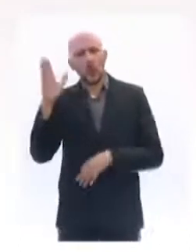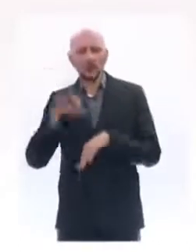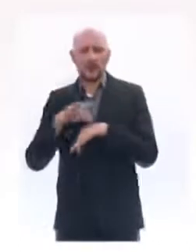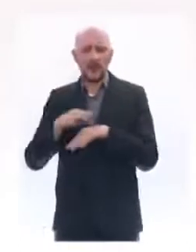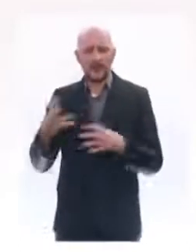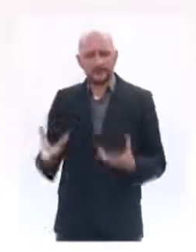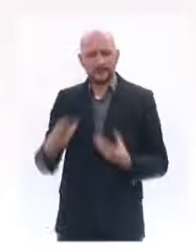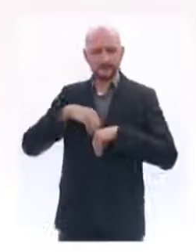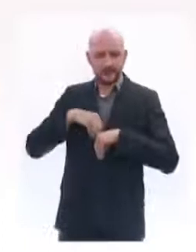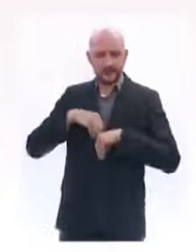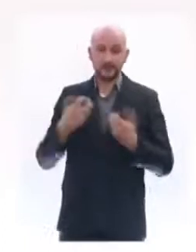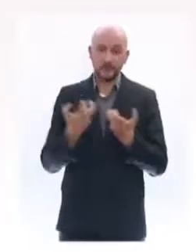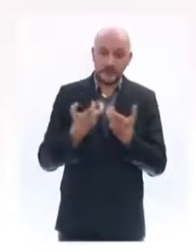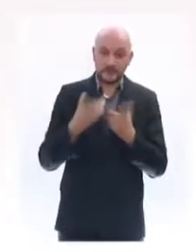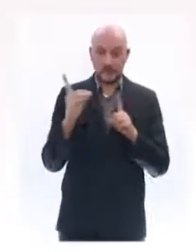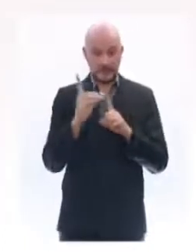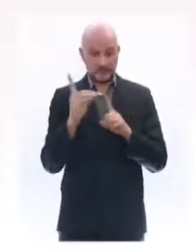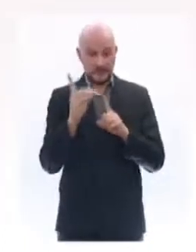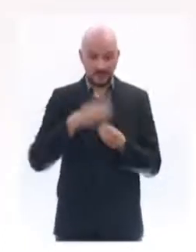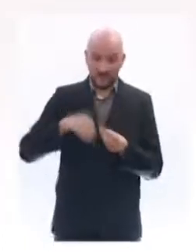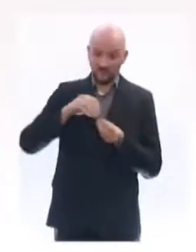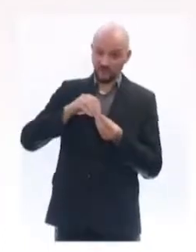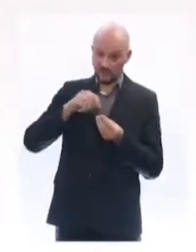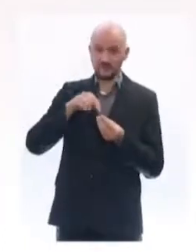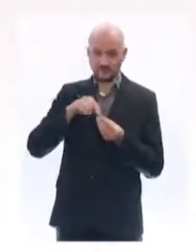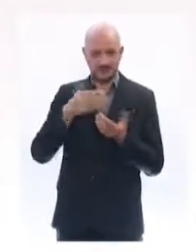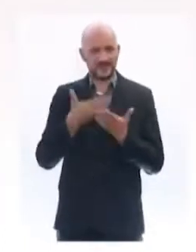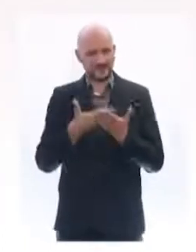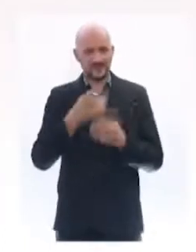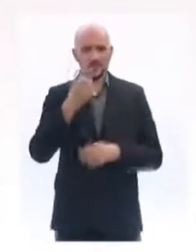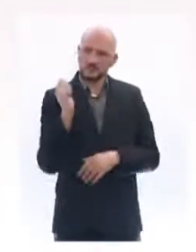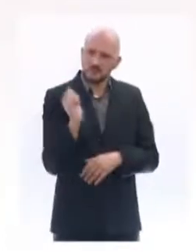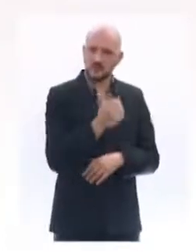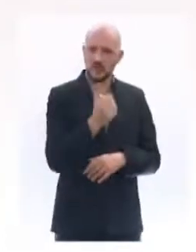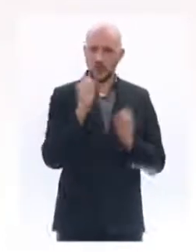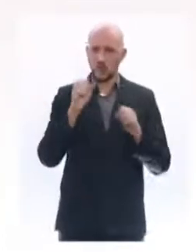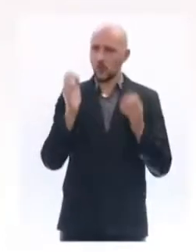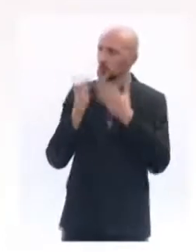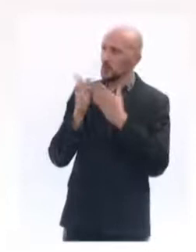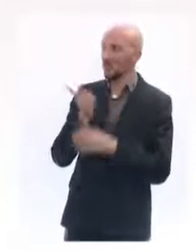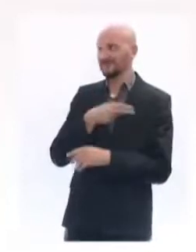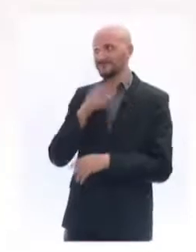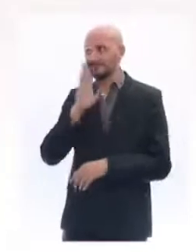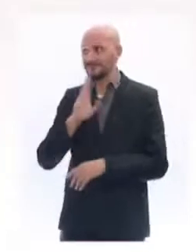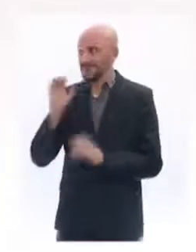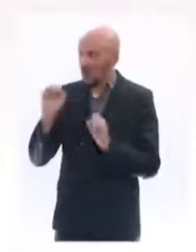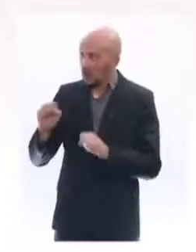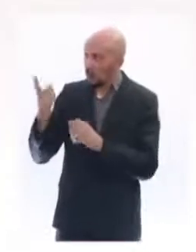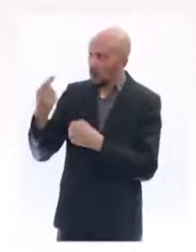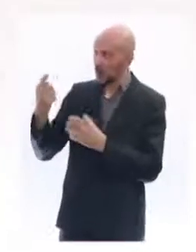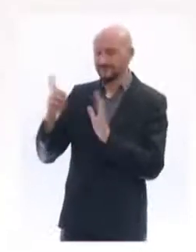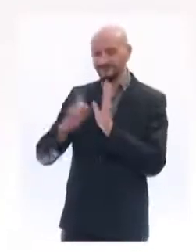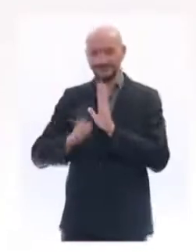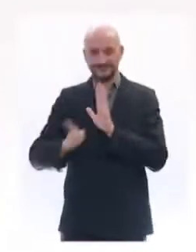type le diabète peuvent demander à leur médecin de se faire prescrire des masques chirurgicaux